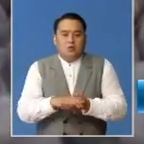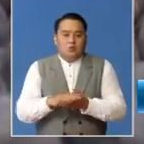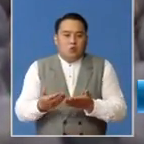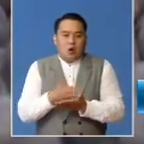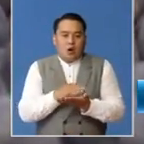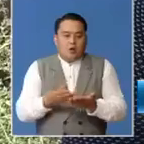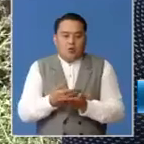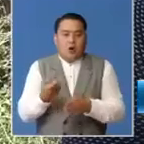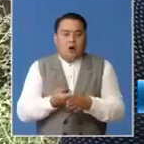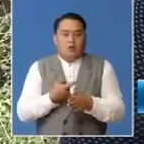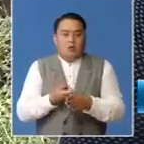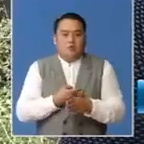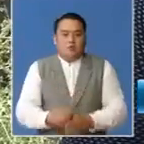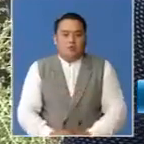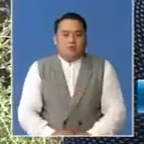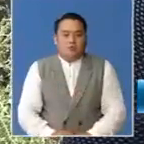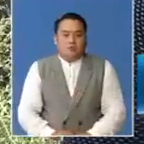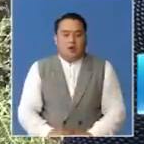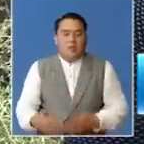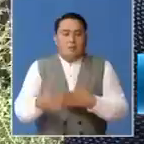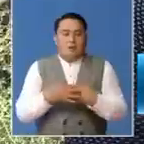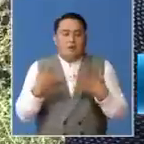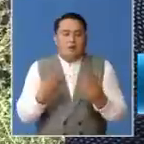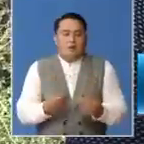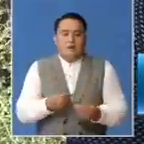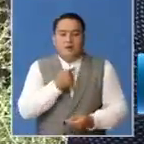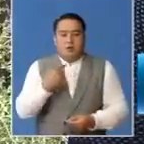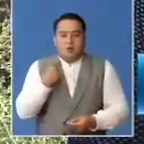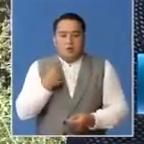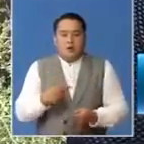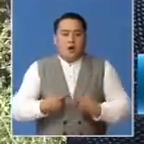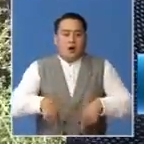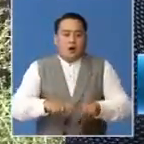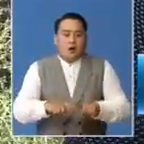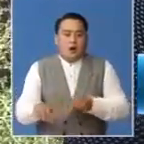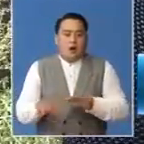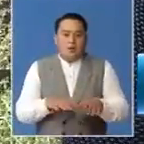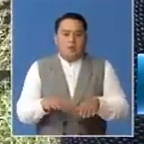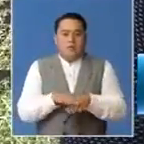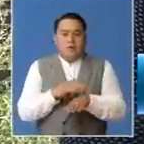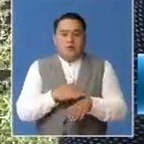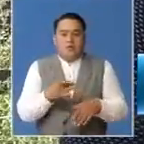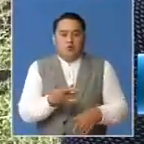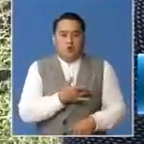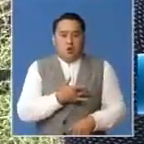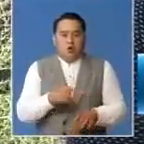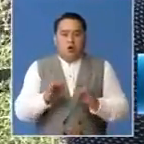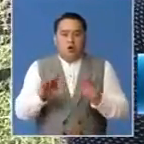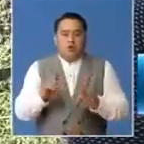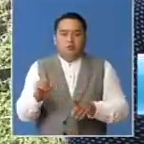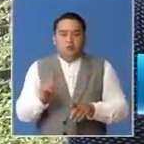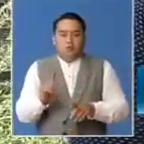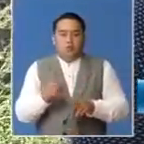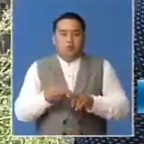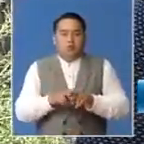выкопали картошку. В преддверии Дня города Талдыкурган мы организовали акцию «Меремде журек». Но стоит отметить, что это